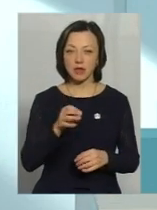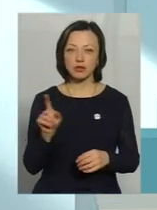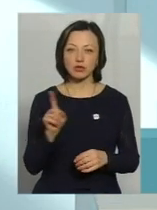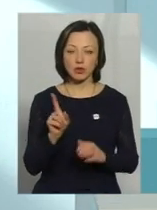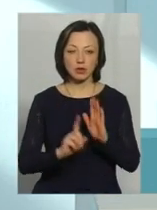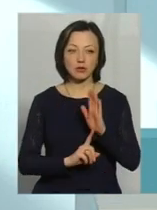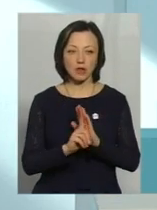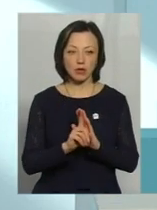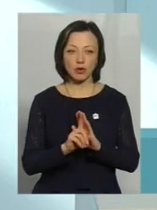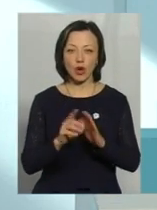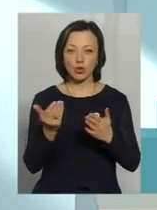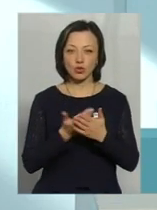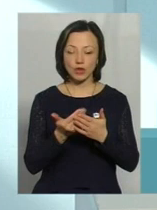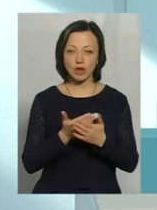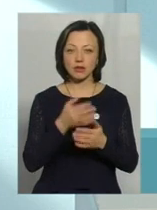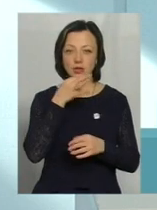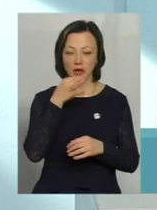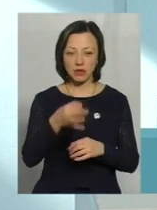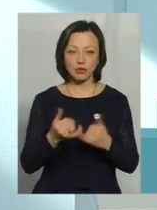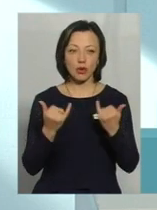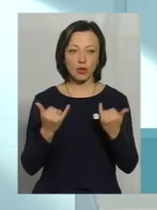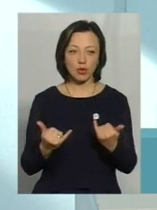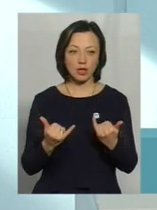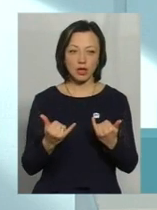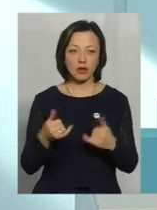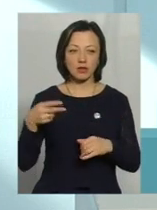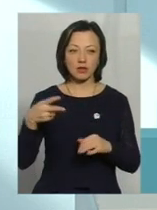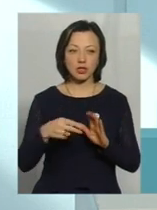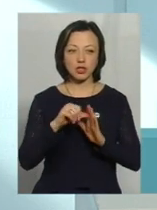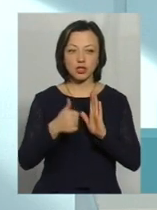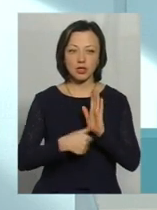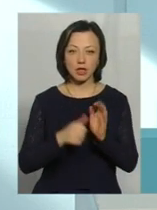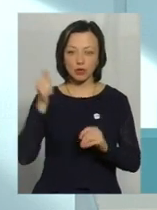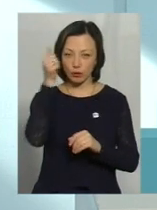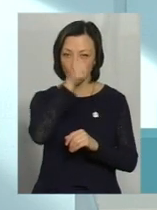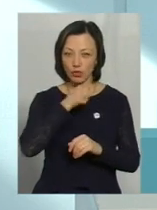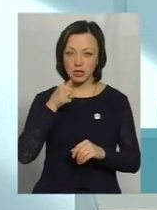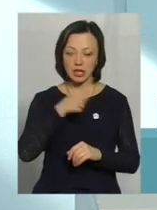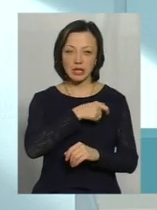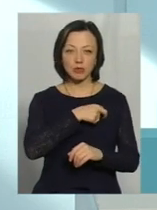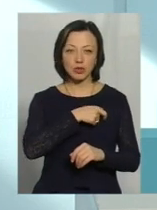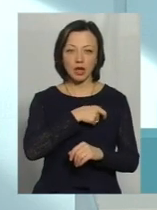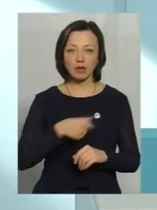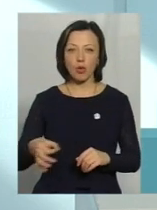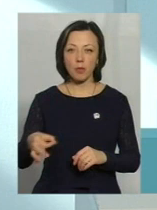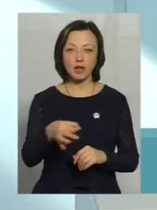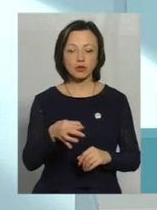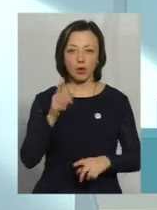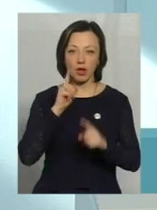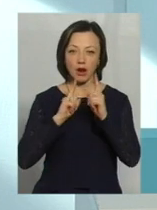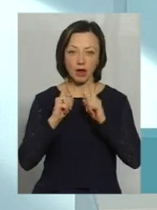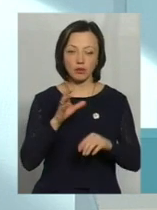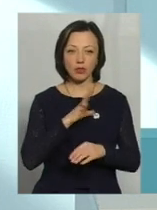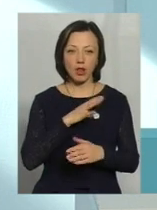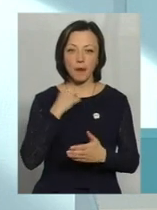на початку сюжету було сказано, сьогодні, в 2016 році, депутатами обласної ради